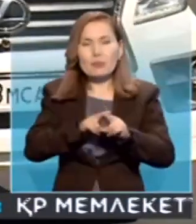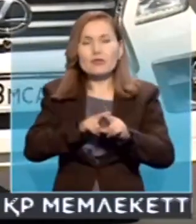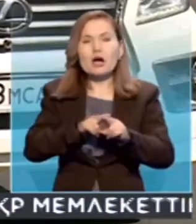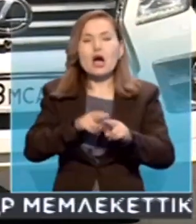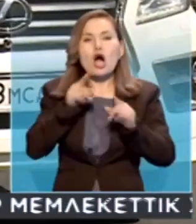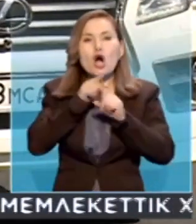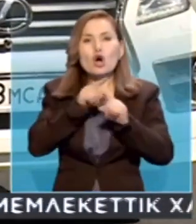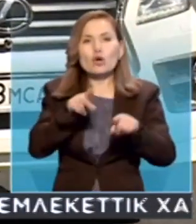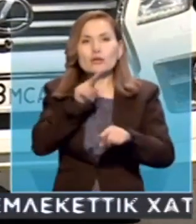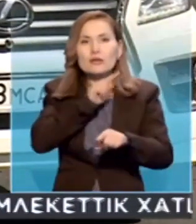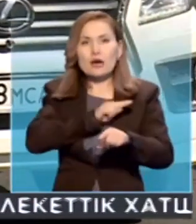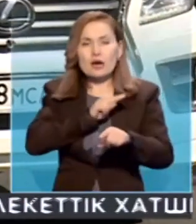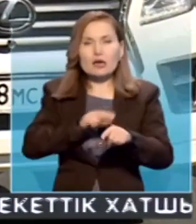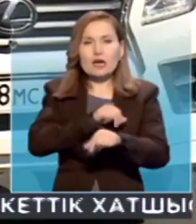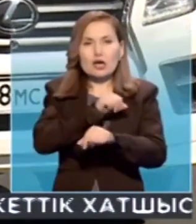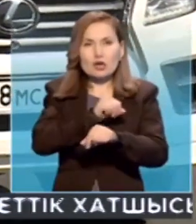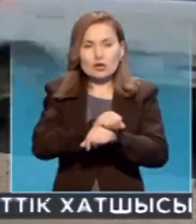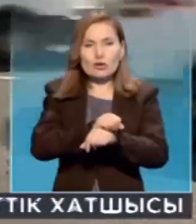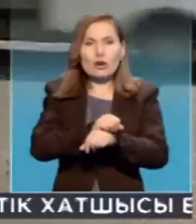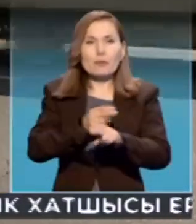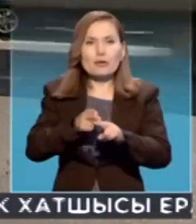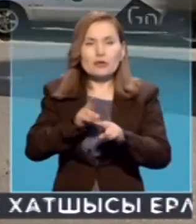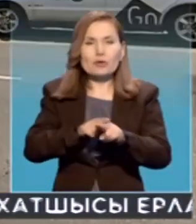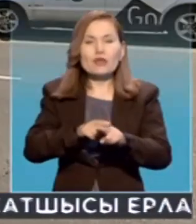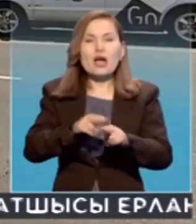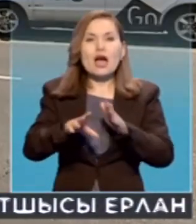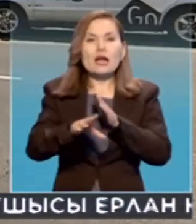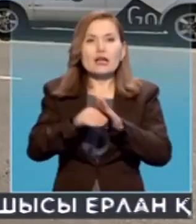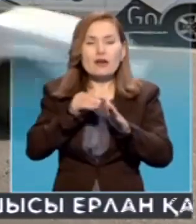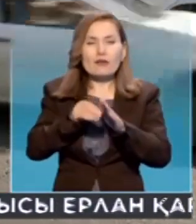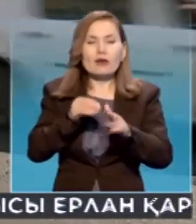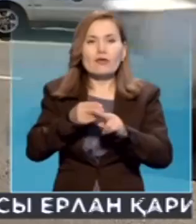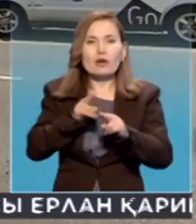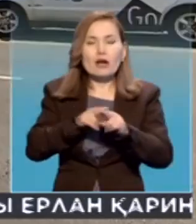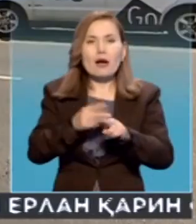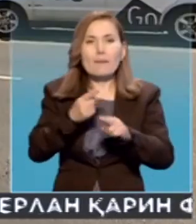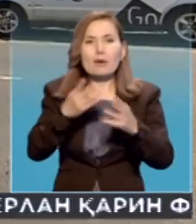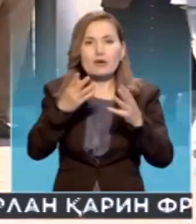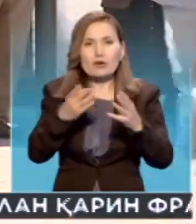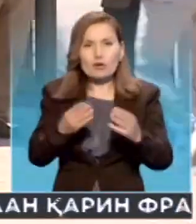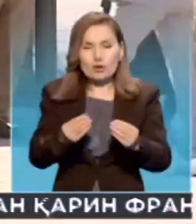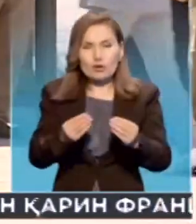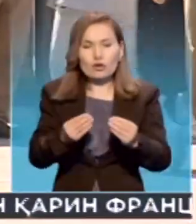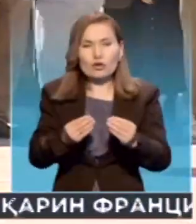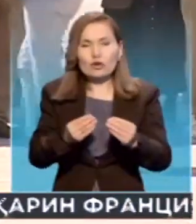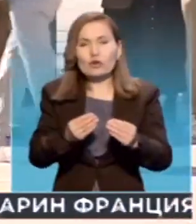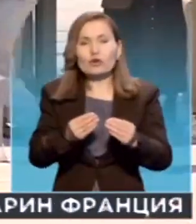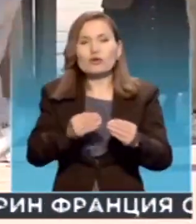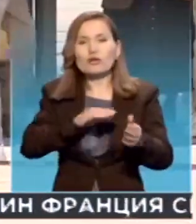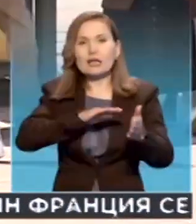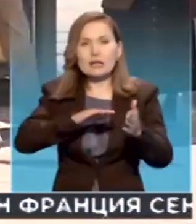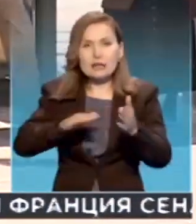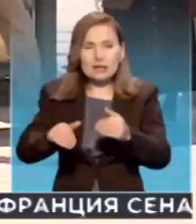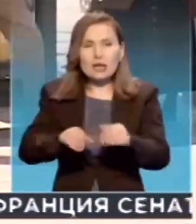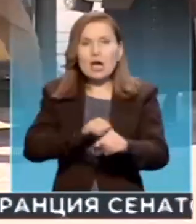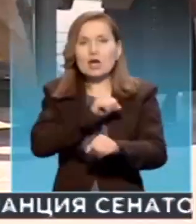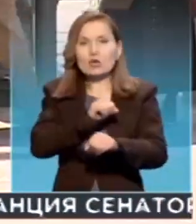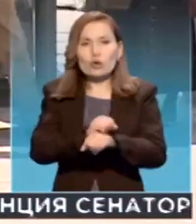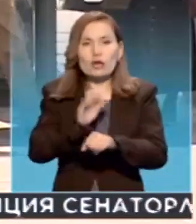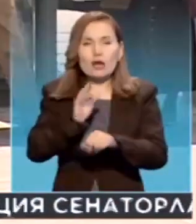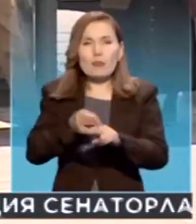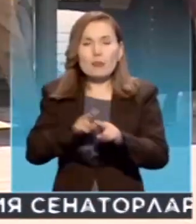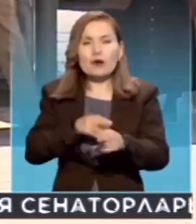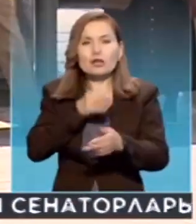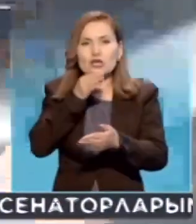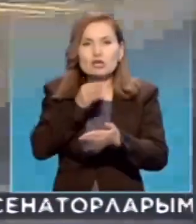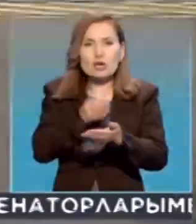пікірдің нәтижелері мен болжамдарды жариялауға референдумнан бір күн бұрын және сол күні тыйым салынады. Үгіт жүргізілген жағдайда жауапкершілік